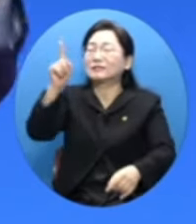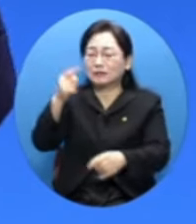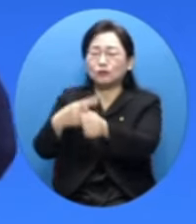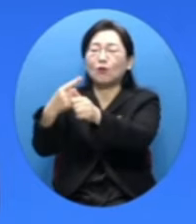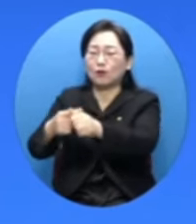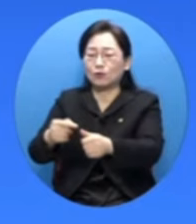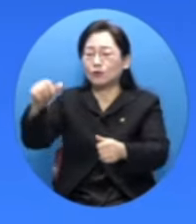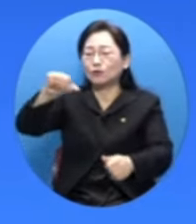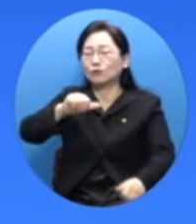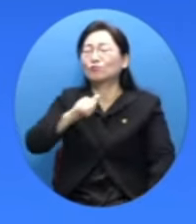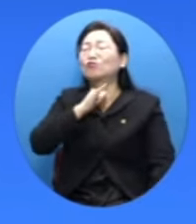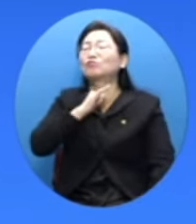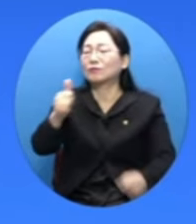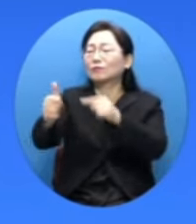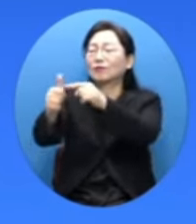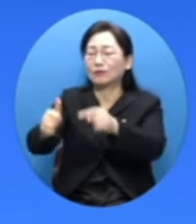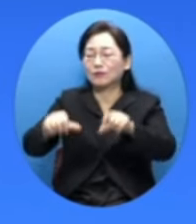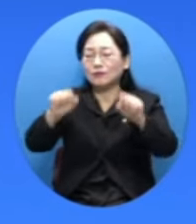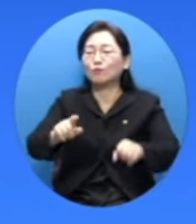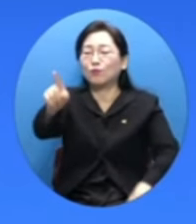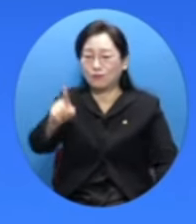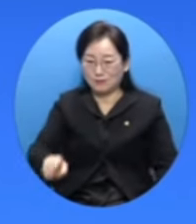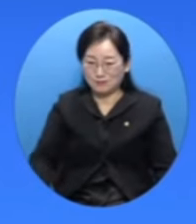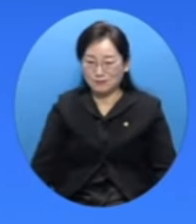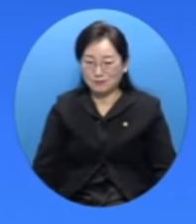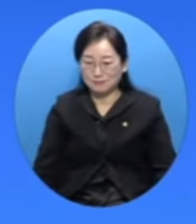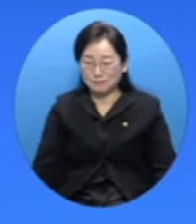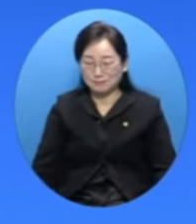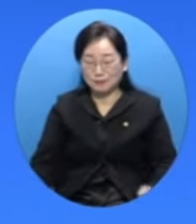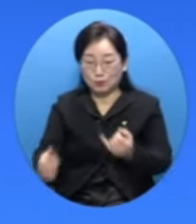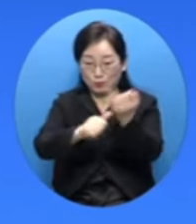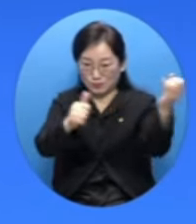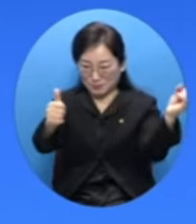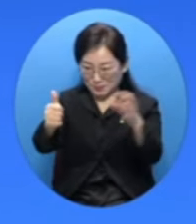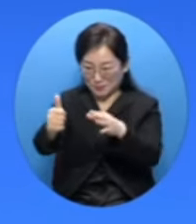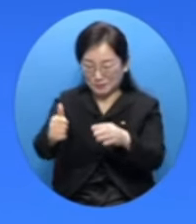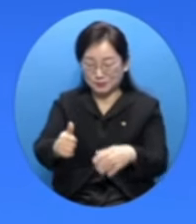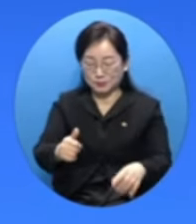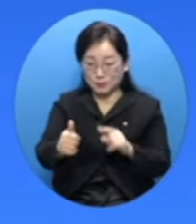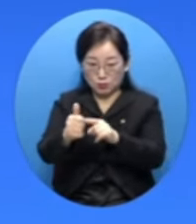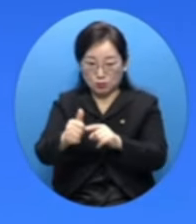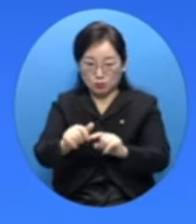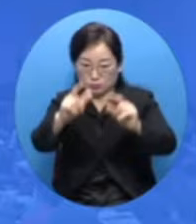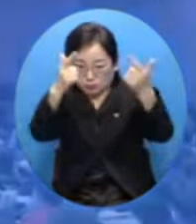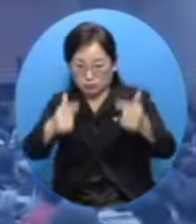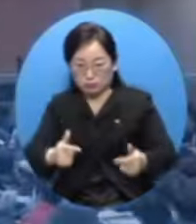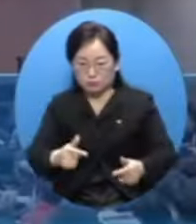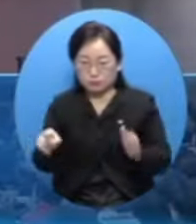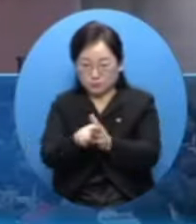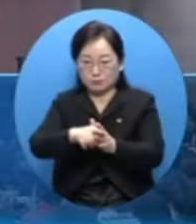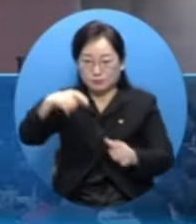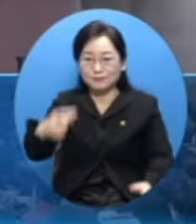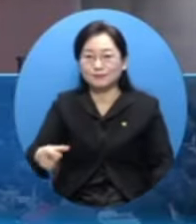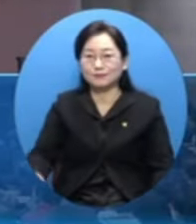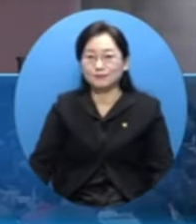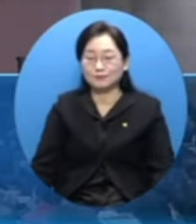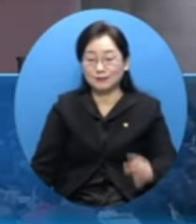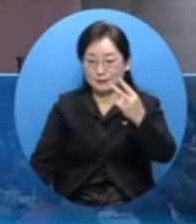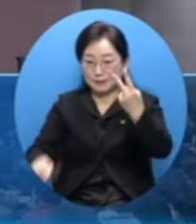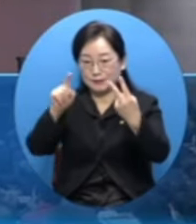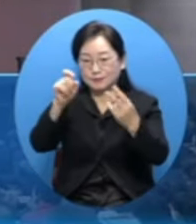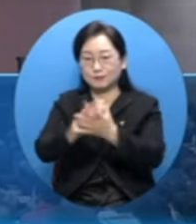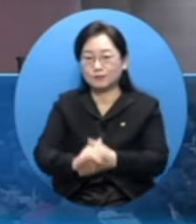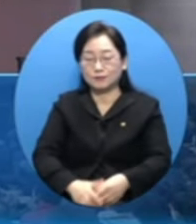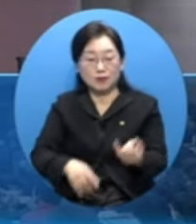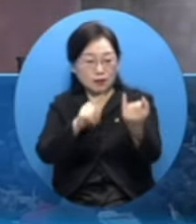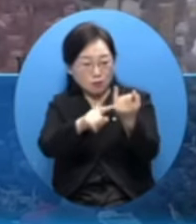이렇게 살아 못합니까? 부인이 와서 그에게 말할 때 욥은 믿음을 지켰습니다. 욥기서 2장 10절입니다. 그가 이르되